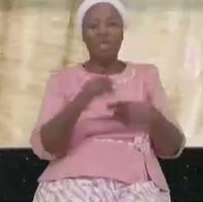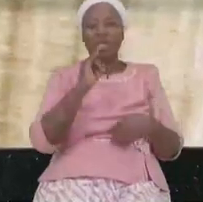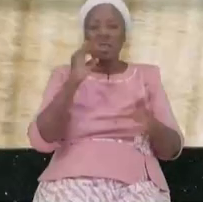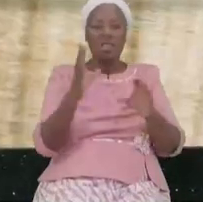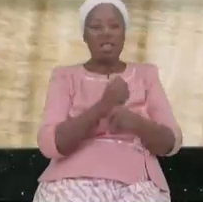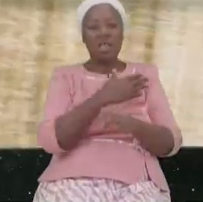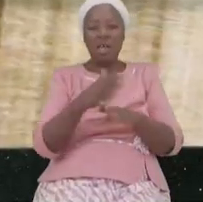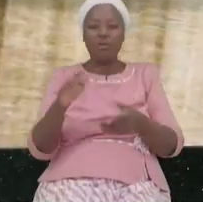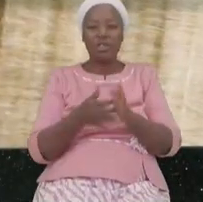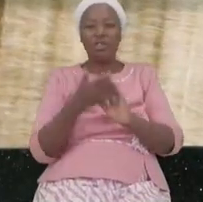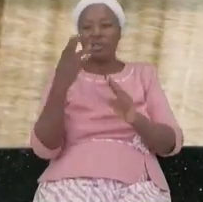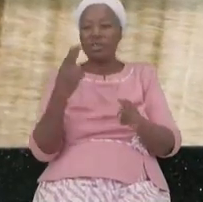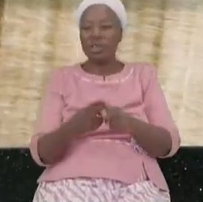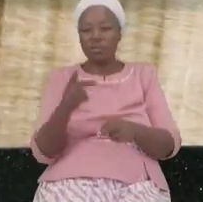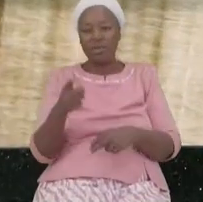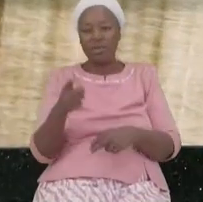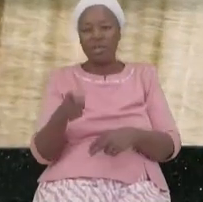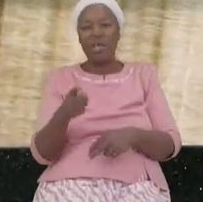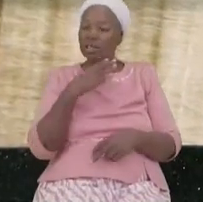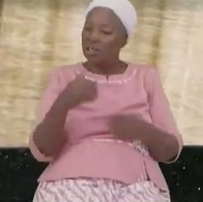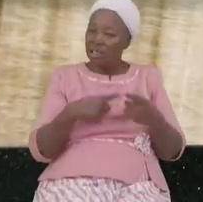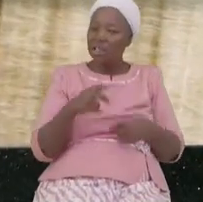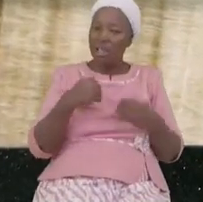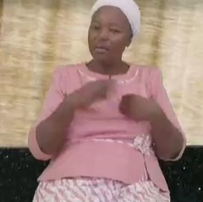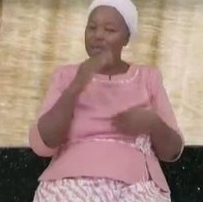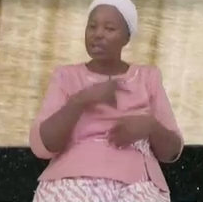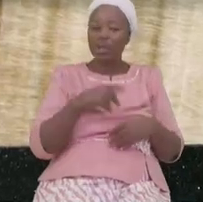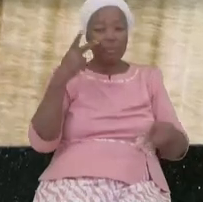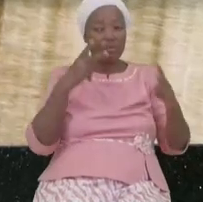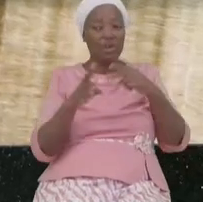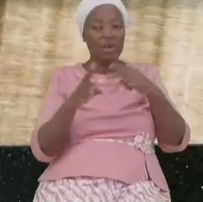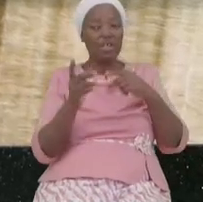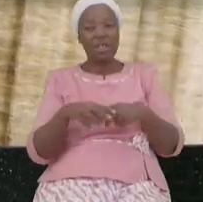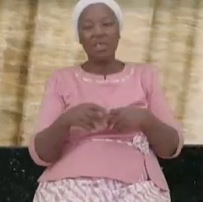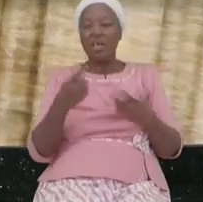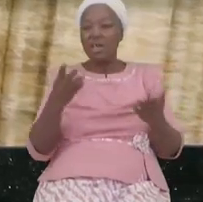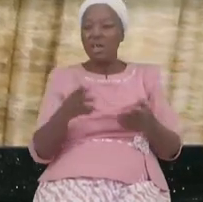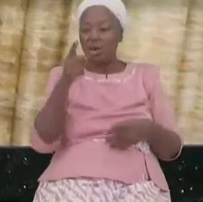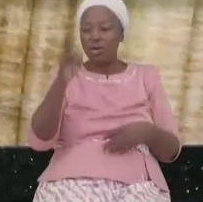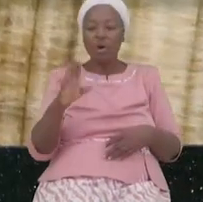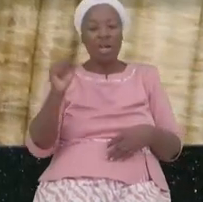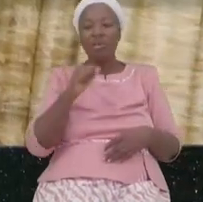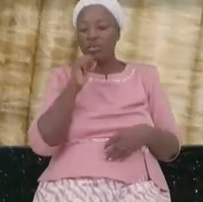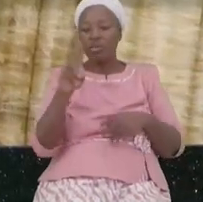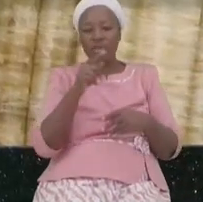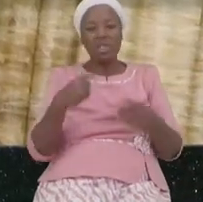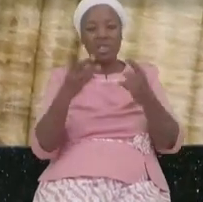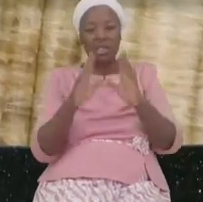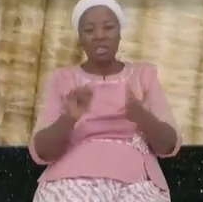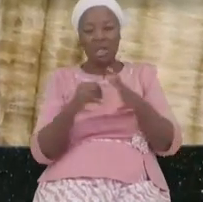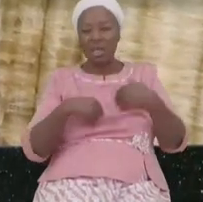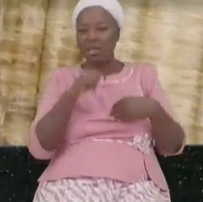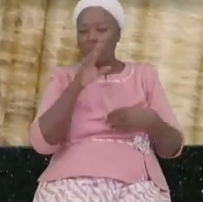ôtée, est enlevée. Il était prophète. Et Dieu ne peut pas utiliser un pécheur qui n'a pas été converti comme